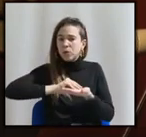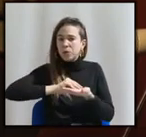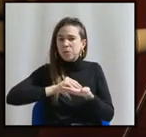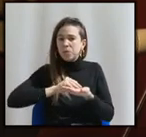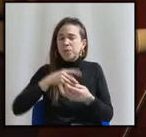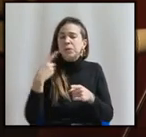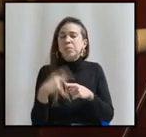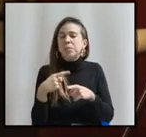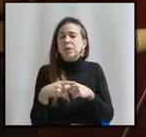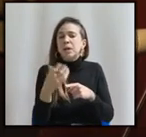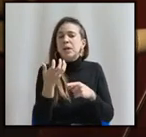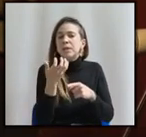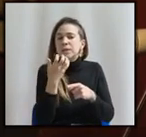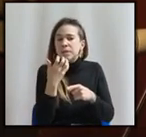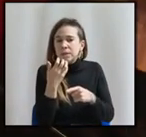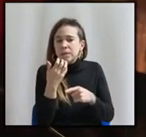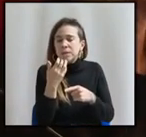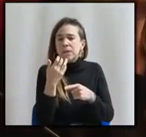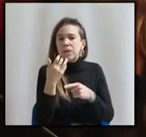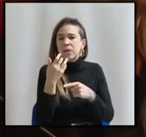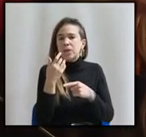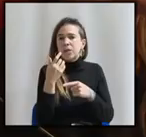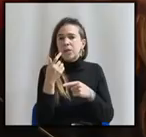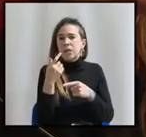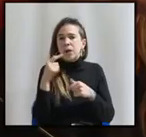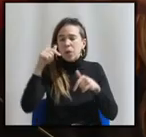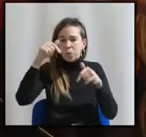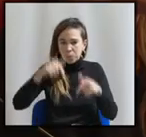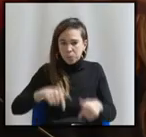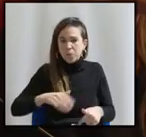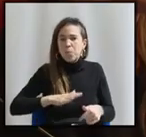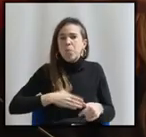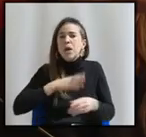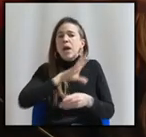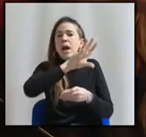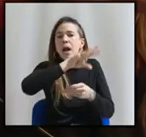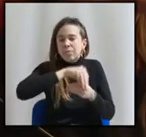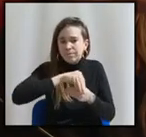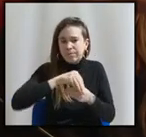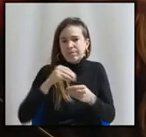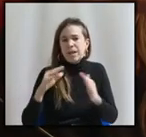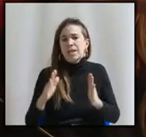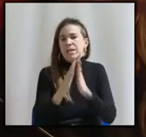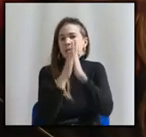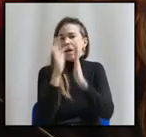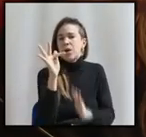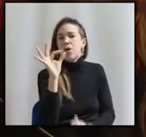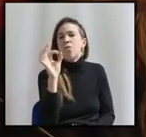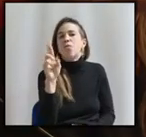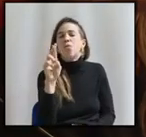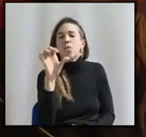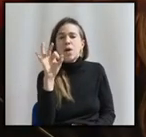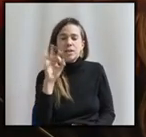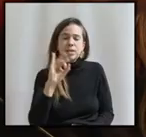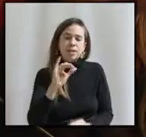d'alguna proposta que es fiqui a l'ordre del dia, en vez de ficar la Guixa sol, si pogués ser possible ficar Sant Fores la Guixa. És el prec que els faig jo a